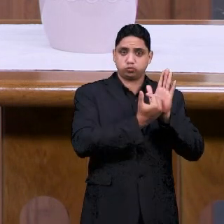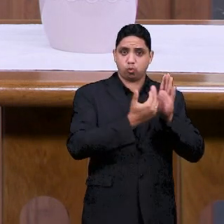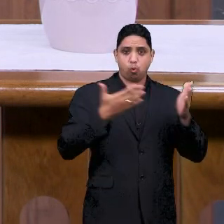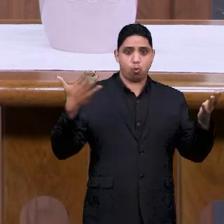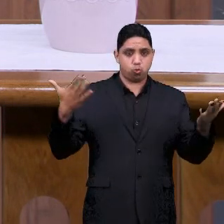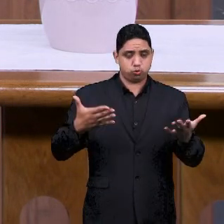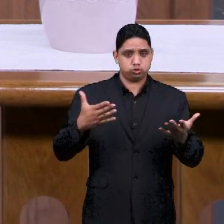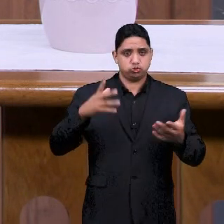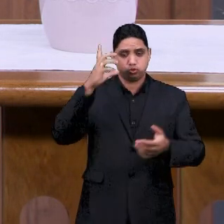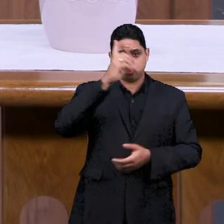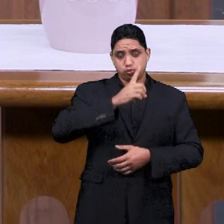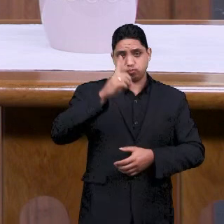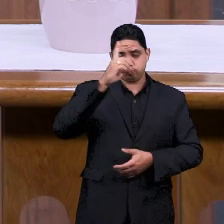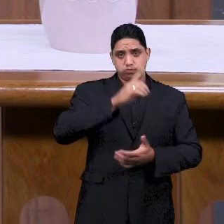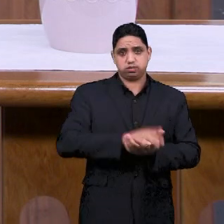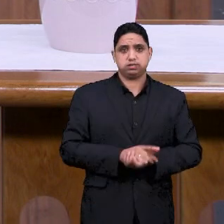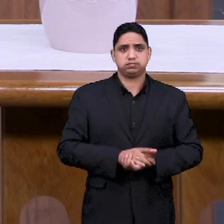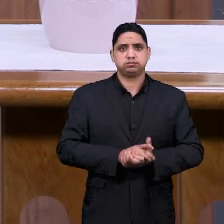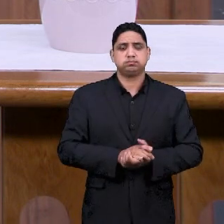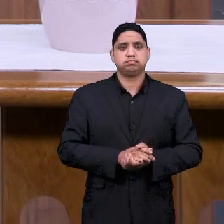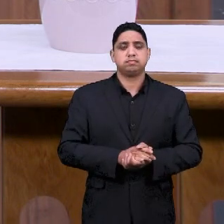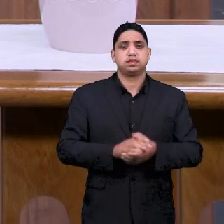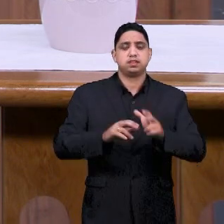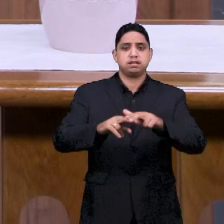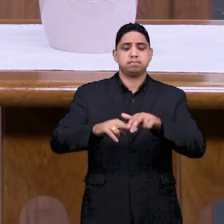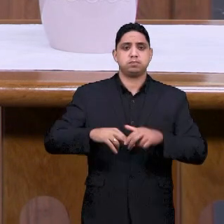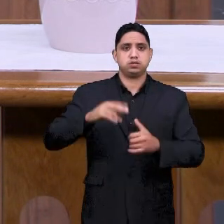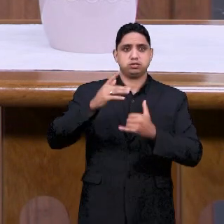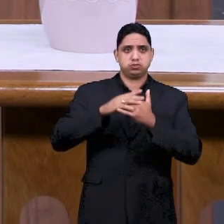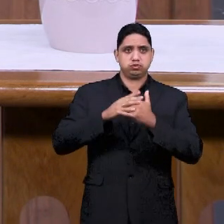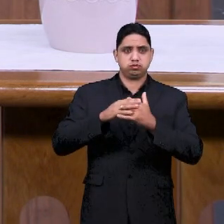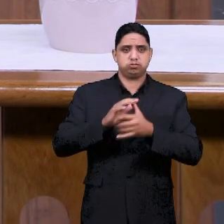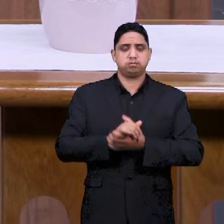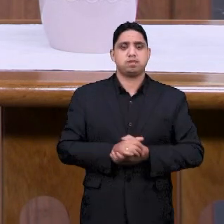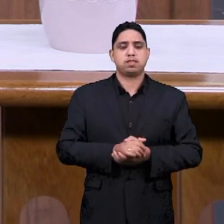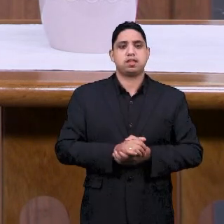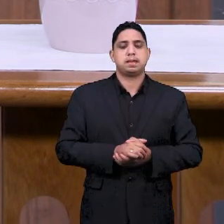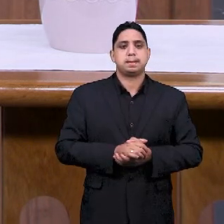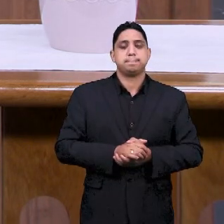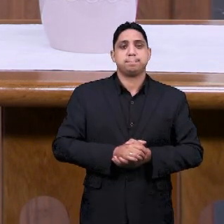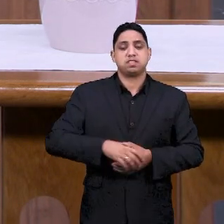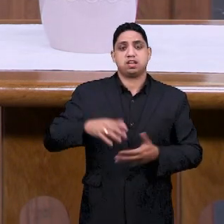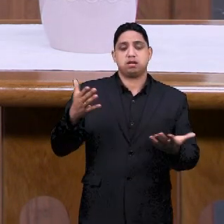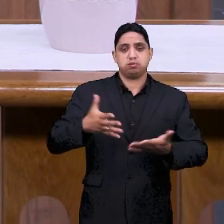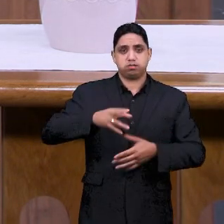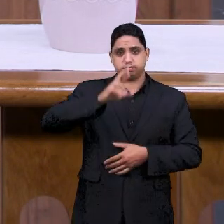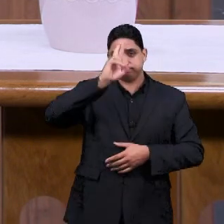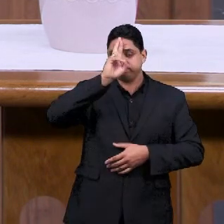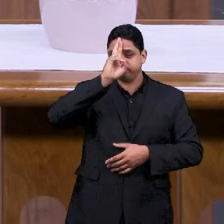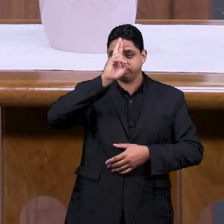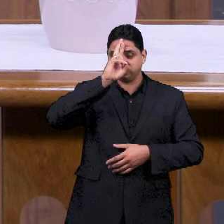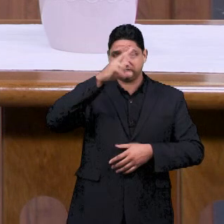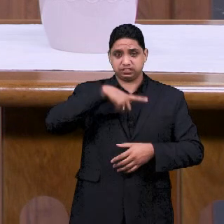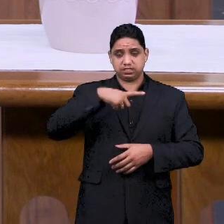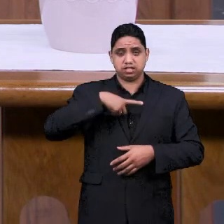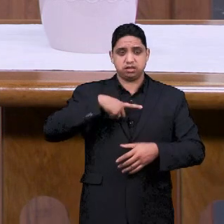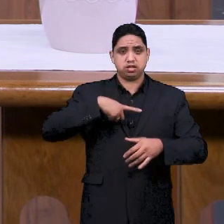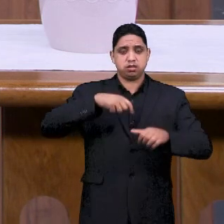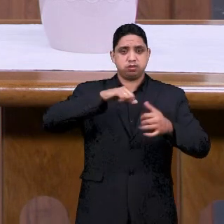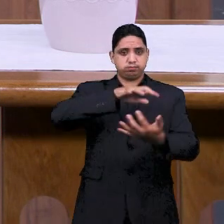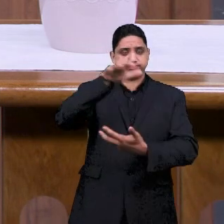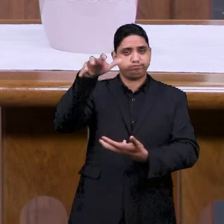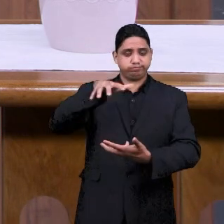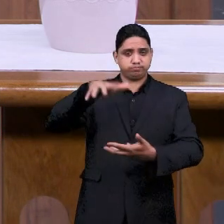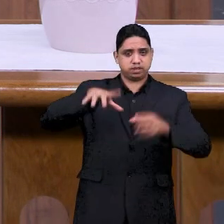d'aujourd'hui, aujourd'hui dimanche, à travers notre canal YouTube. Donc, il y aura à midi au Brésil une